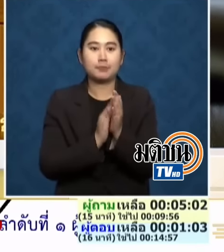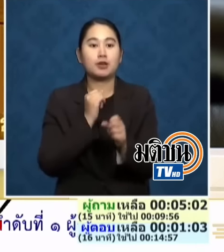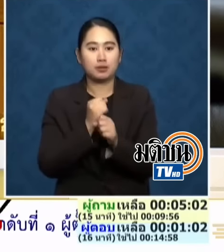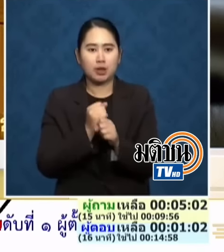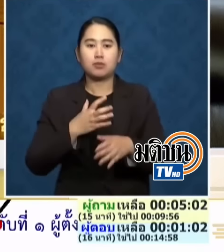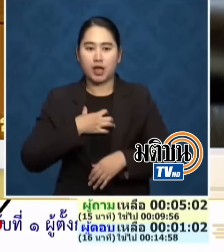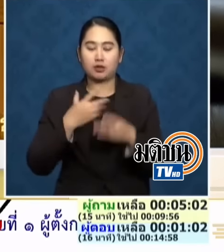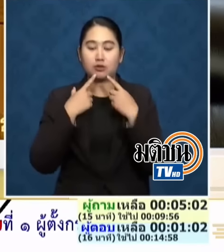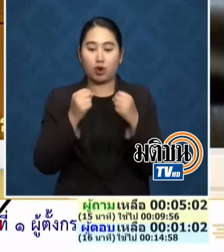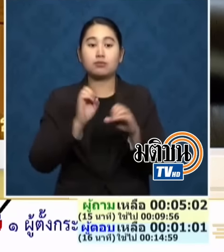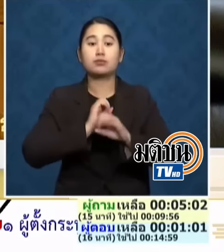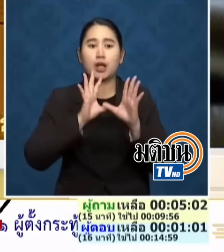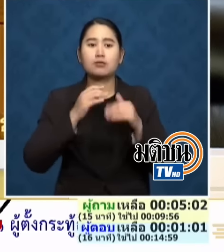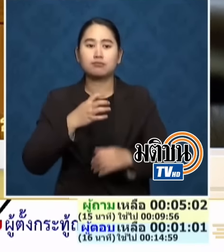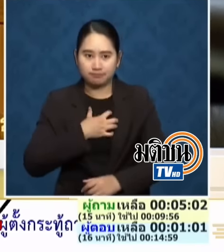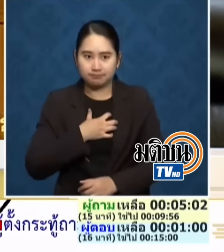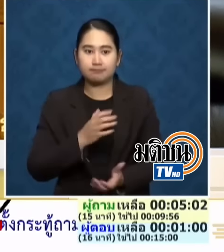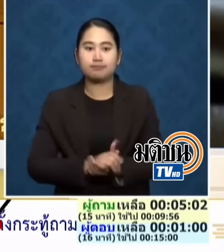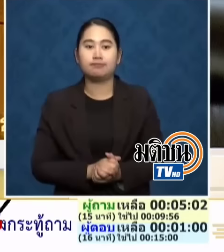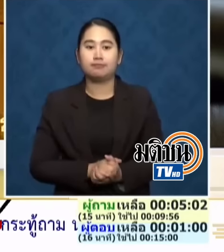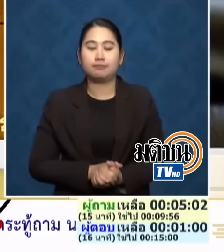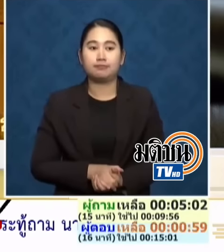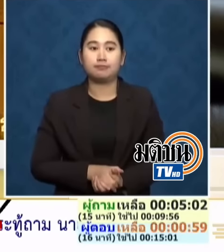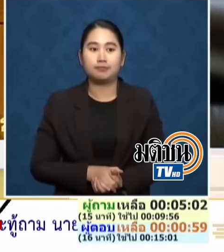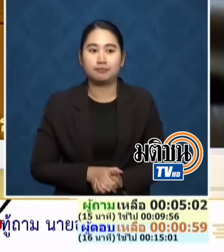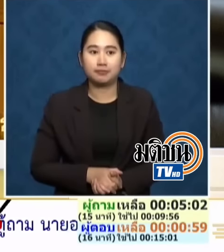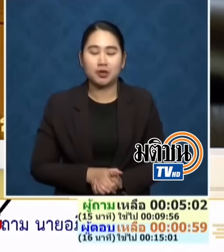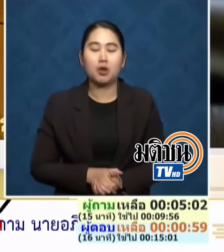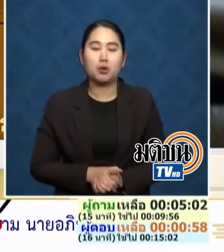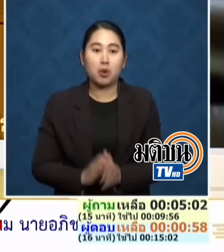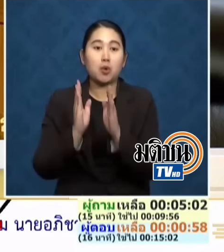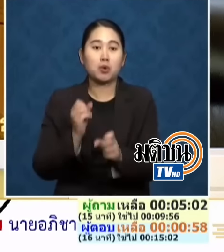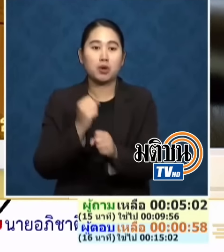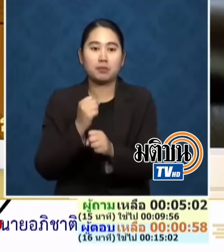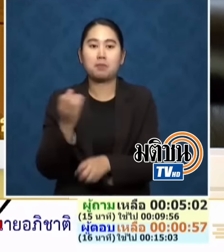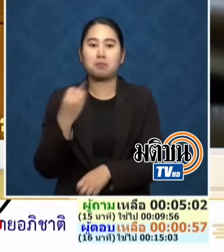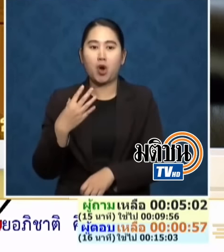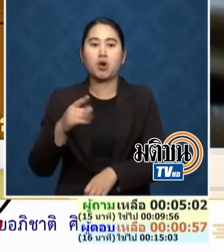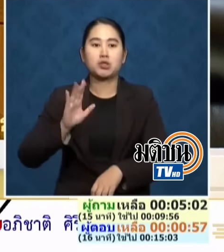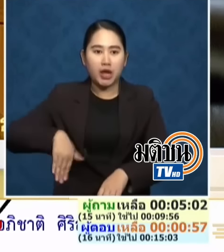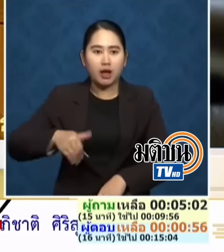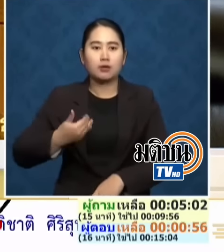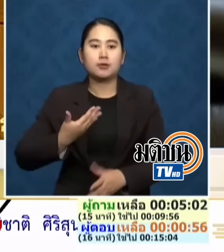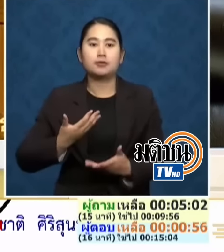hoy ทจะตอบชัดเจยนว่าสิ่งที่ผมไดรรายงานช้า เป็ความปุผ่องขผมไหม